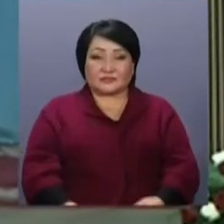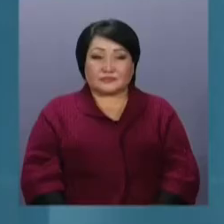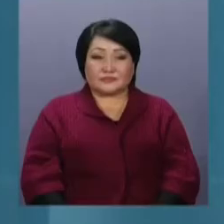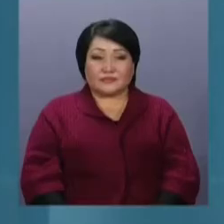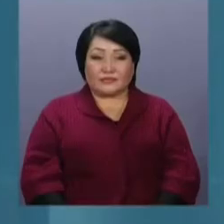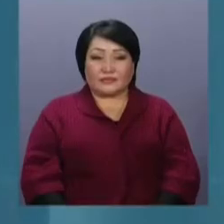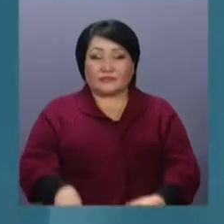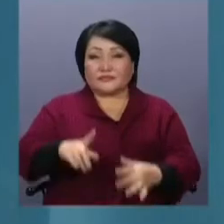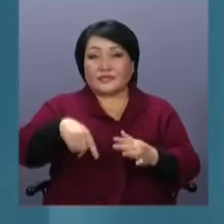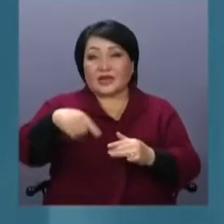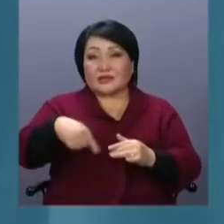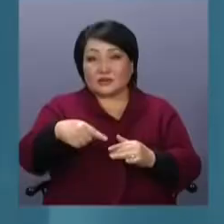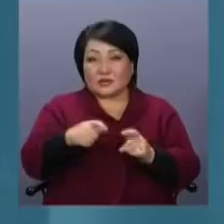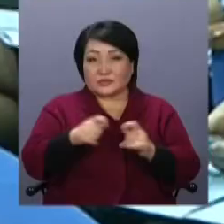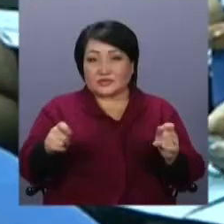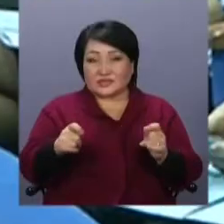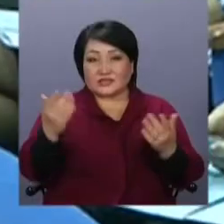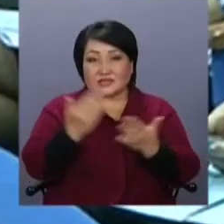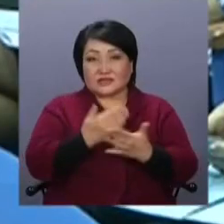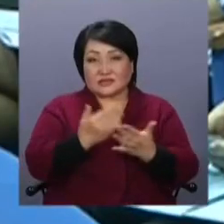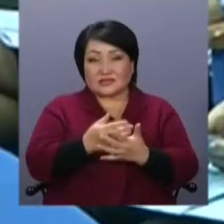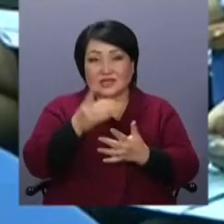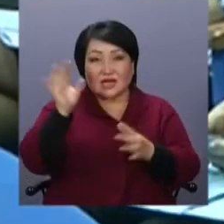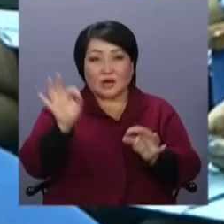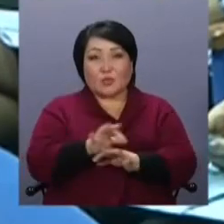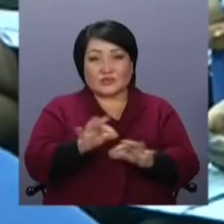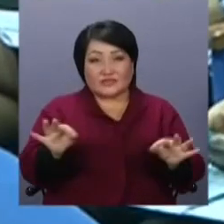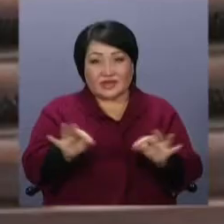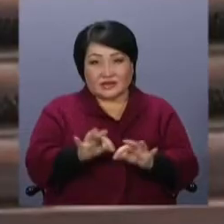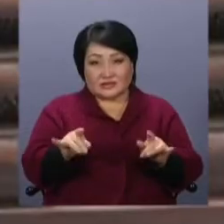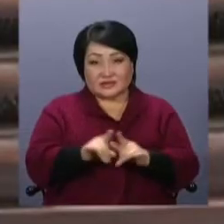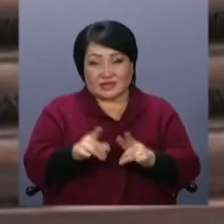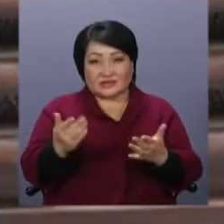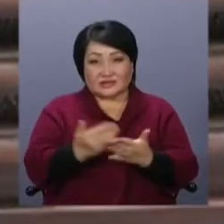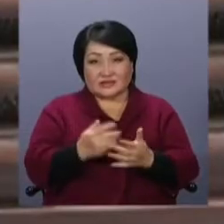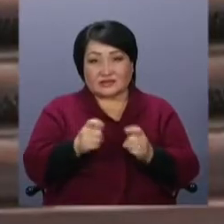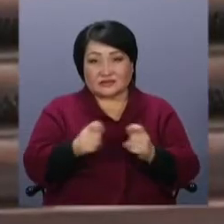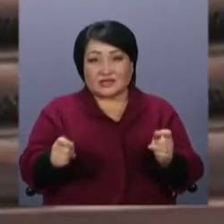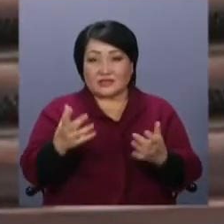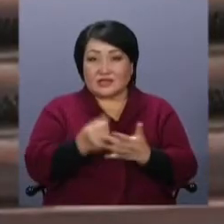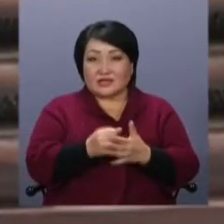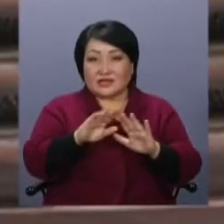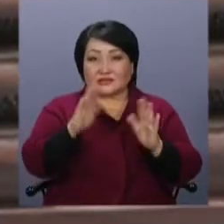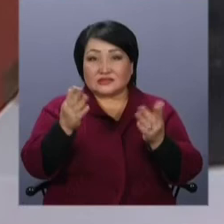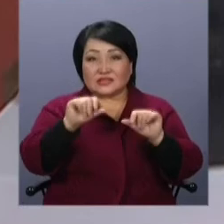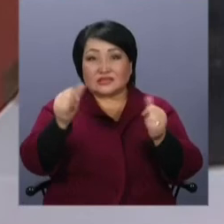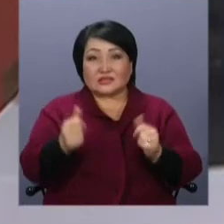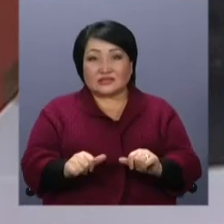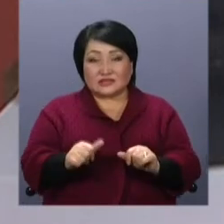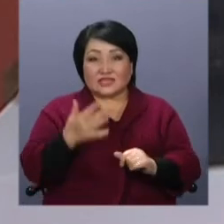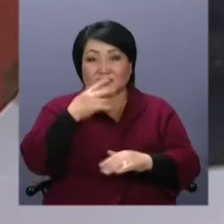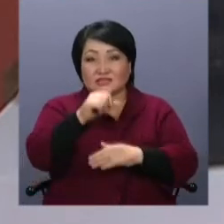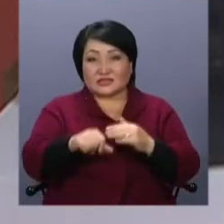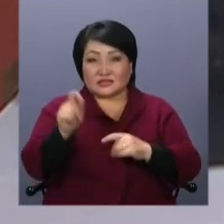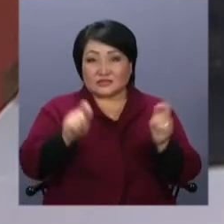Археологияда ашылып жатқан жаңалықтарды музификациялау жайлы да қозғалды. Табылған жәдігерлер арқылы руханиятты нығайтуға шетелден келген туристерге